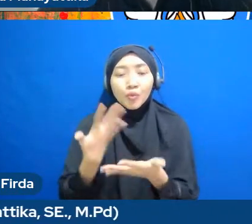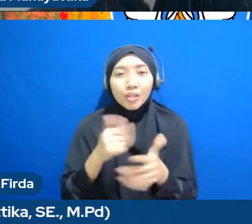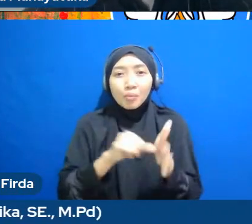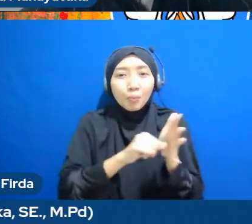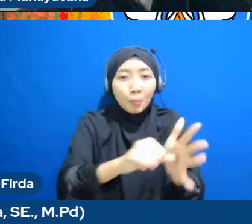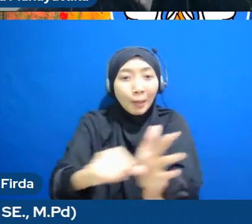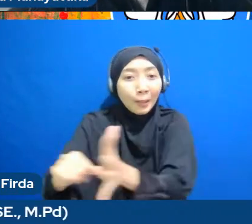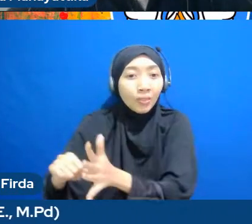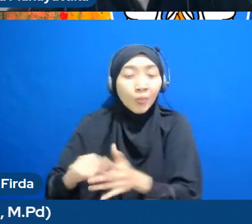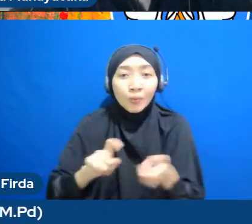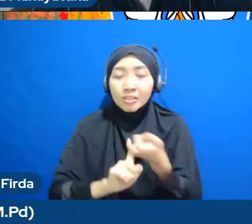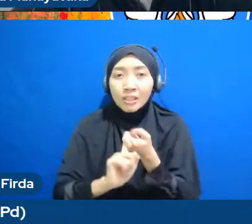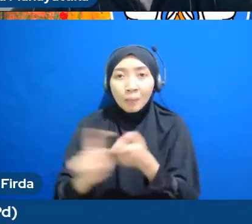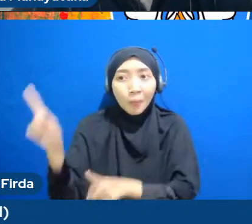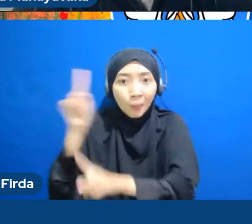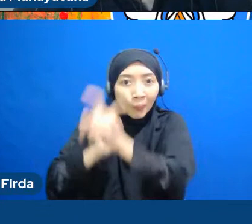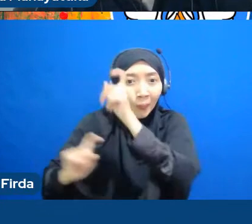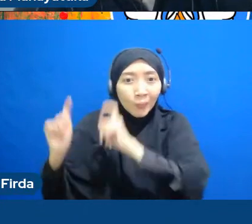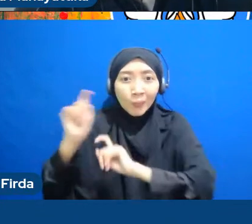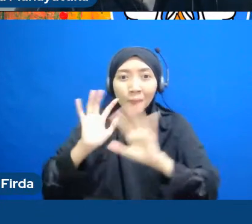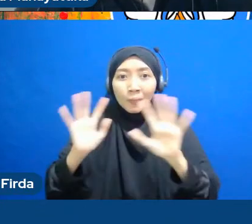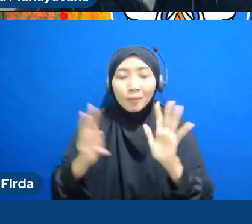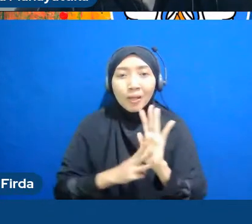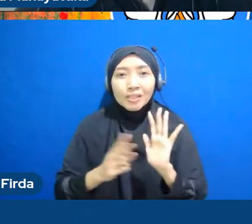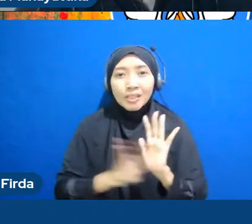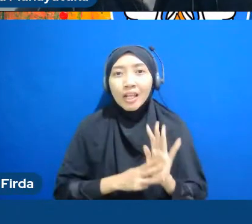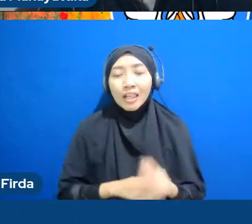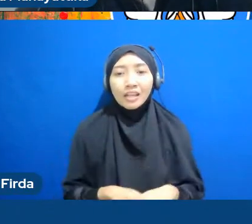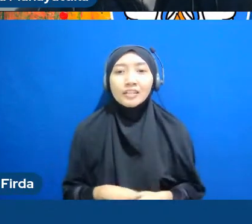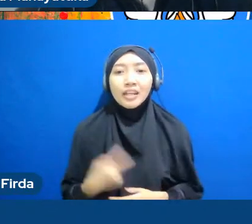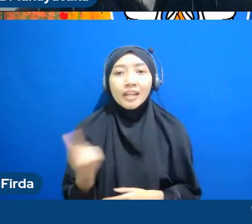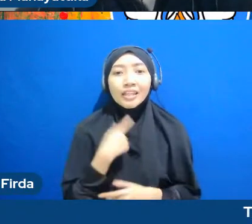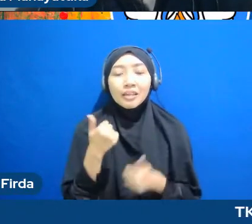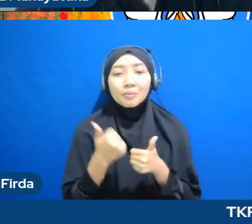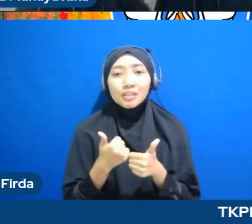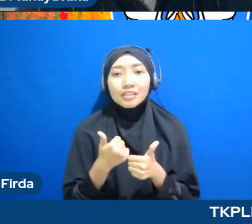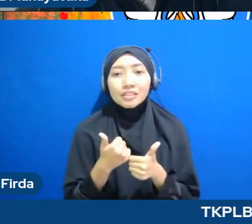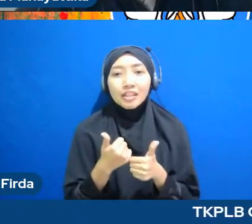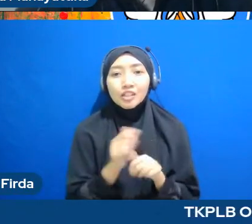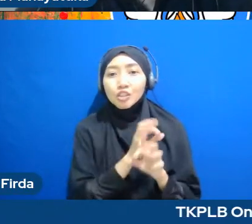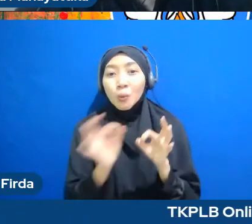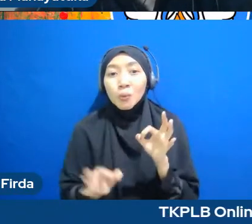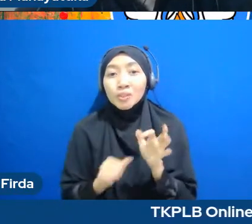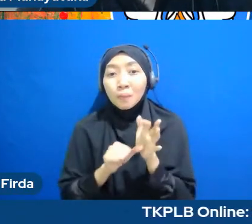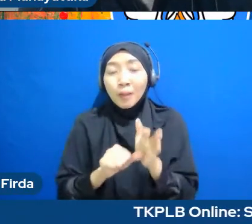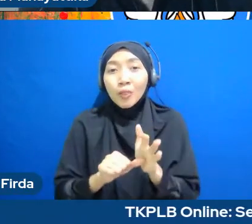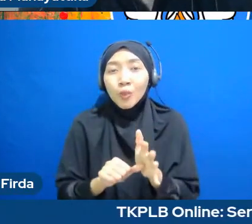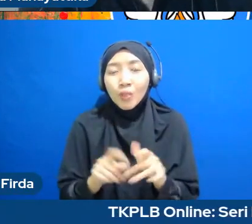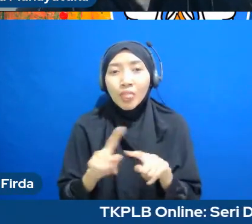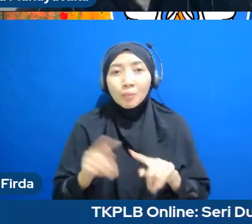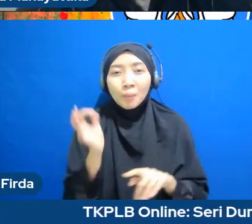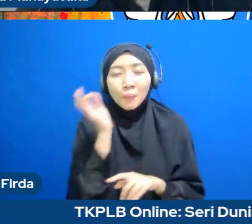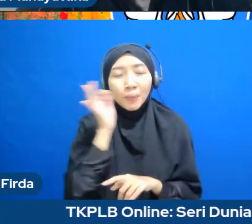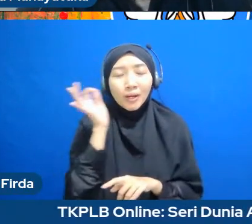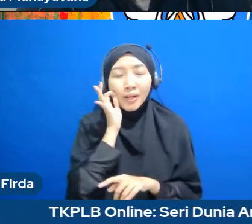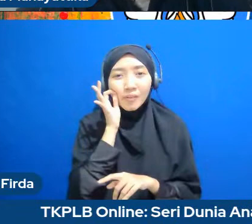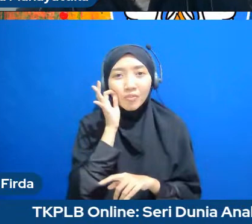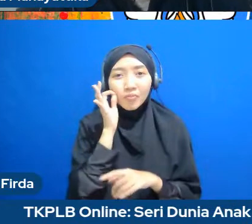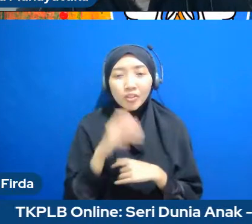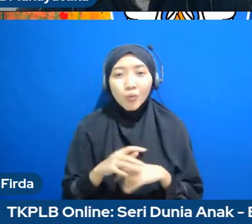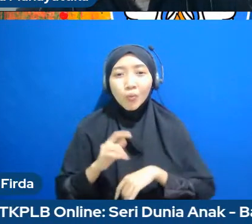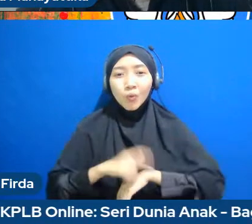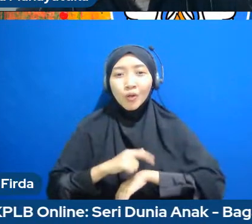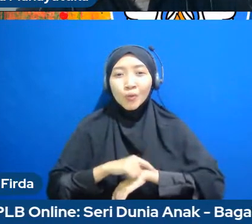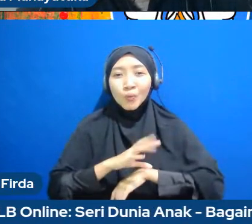sahabat yang banyak masalahnya. Jadi kita bisa menjadi salah satu solusinya. Tapi mohon maaf sekali waktunya